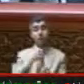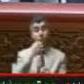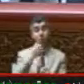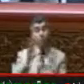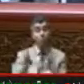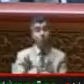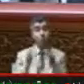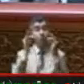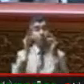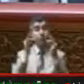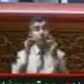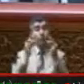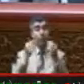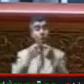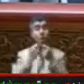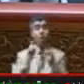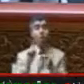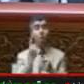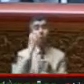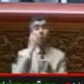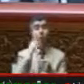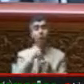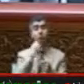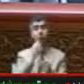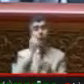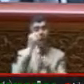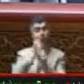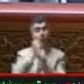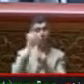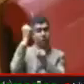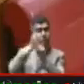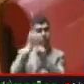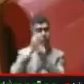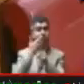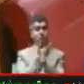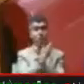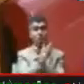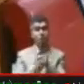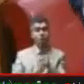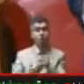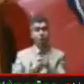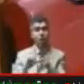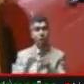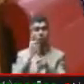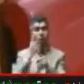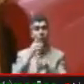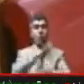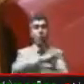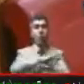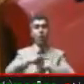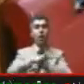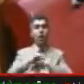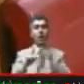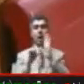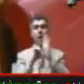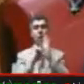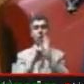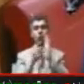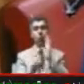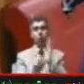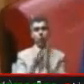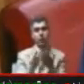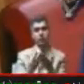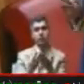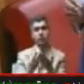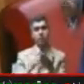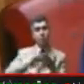من بين الأولويات لهذه الحكومة الإصلاح، إصلاح الإدارة، ولهذا تبنينا مشروعا